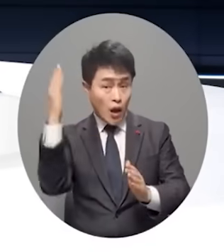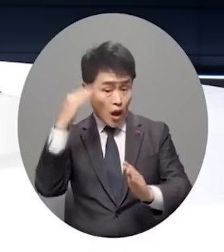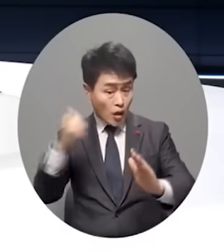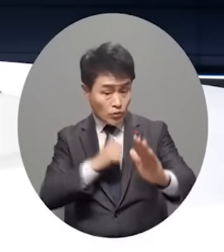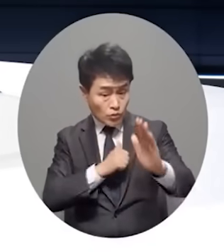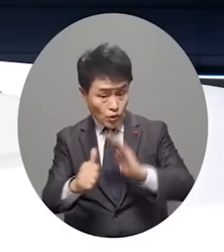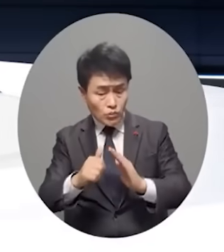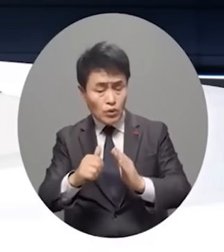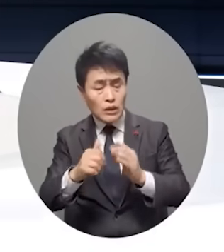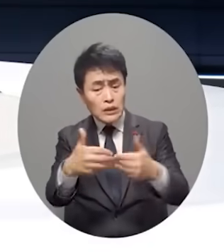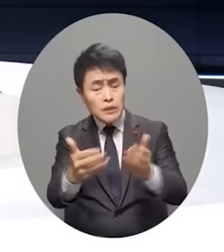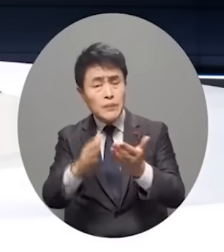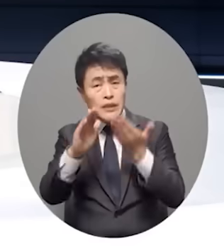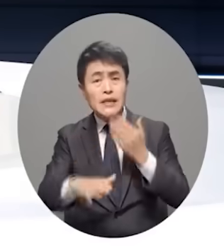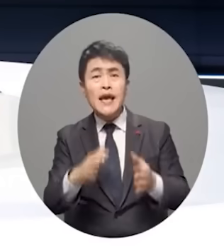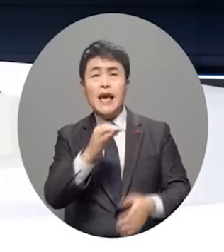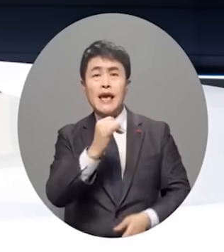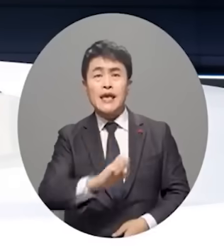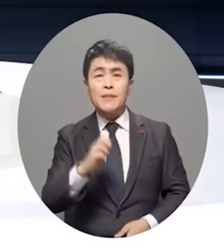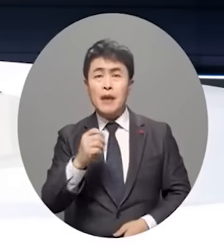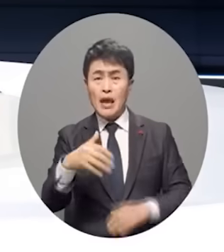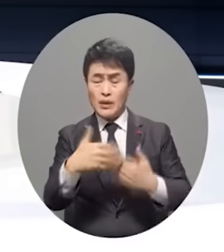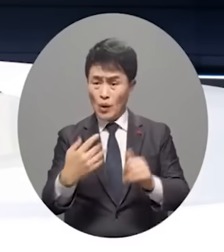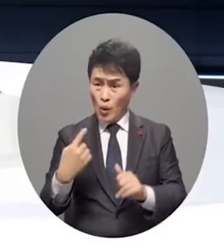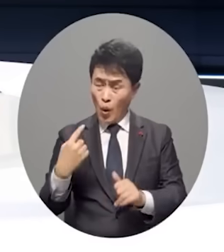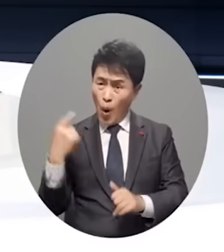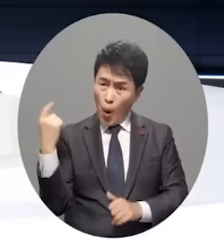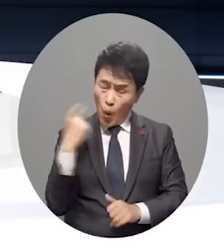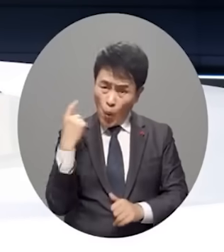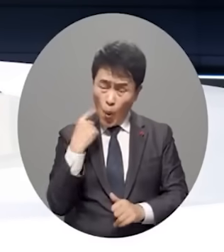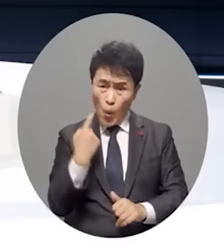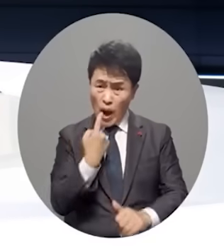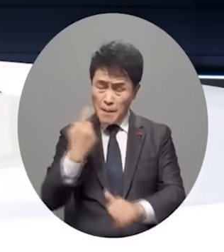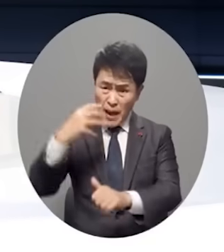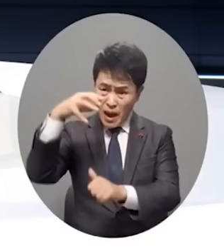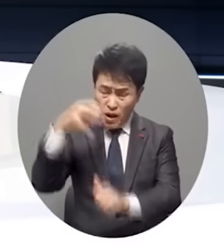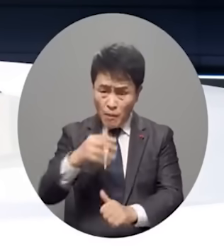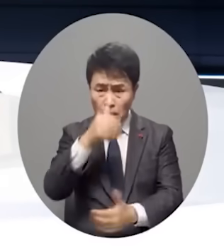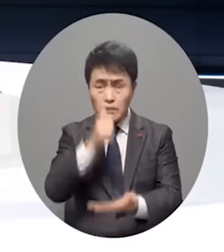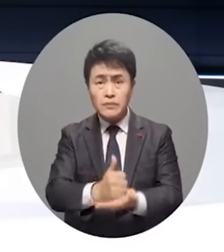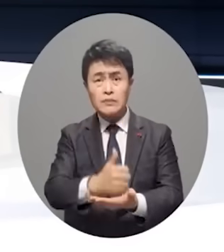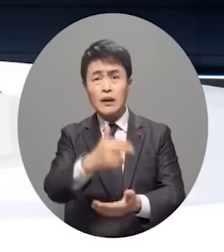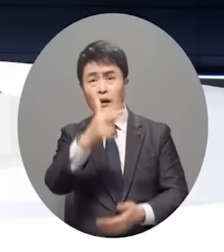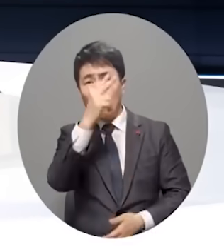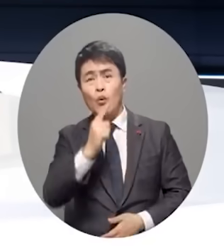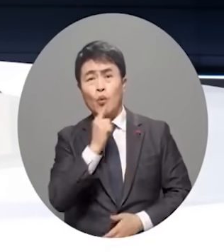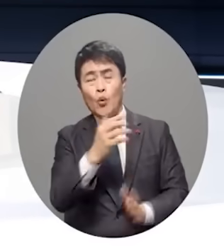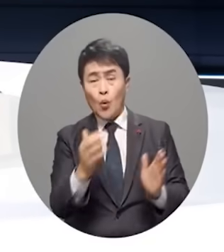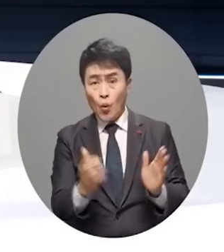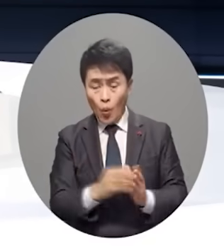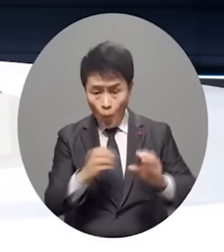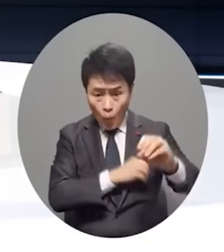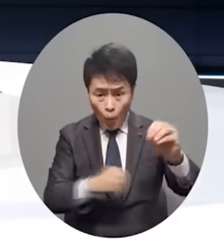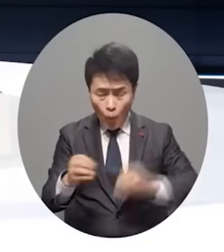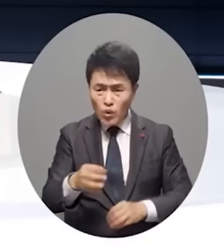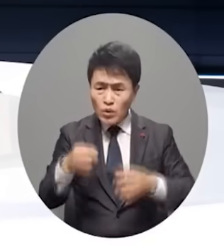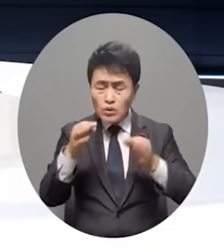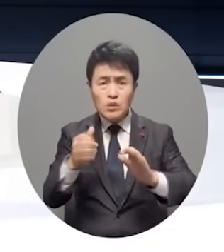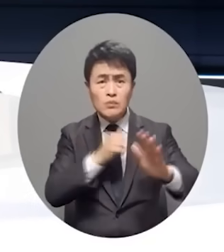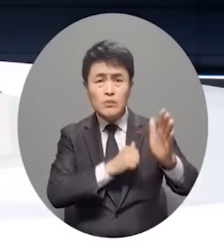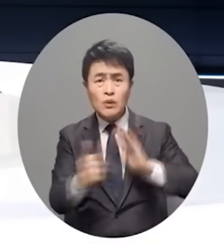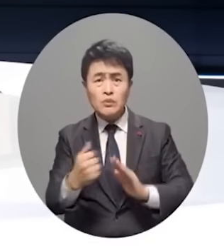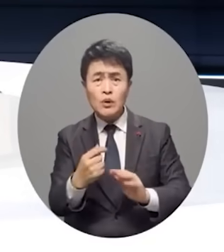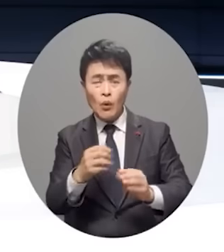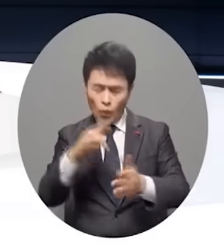팀 후배였던 임해동 씨를 공갈 협박 혐의로 경찰에 고소했는데요. 임 씨는 오히려 김 선수에게 상습적으로